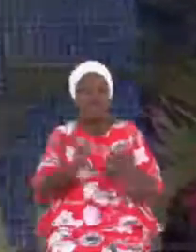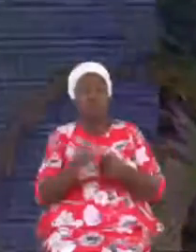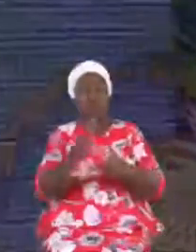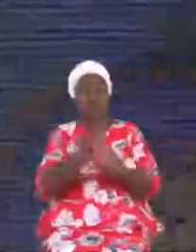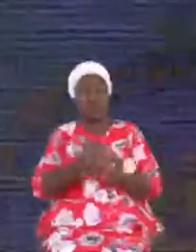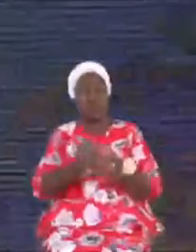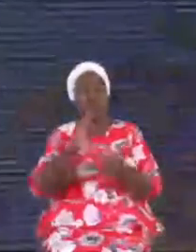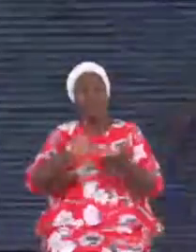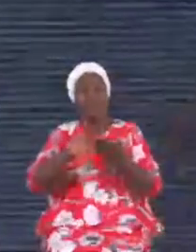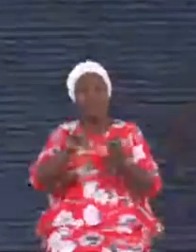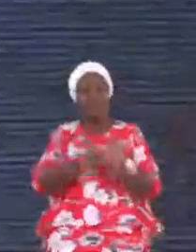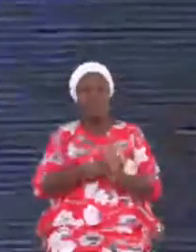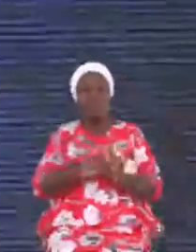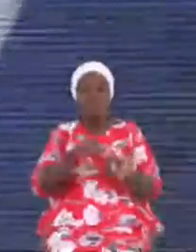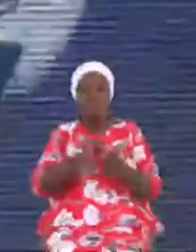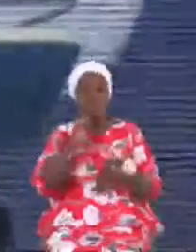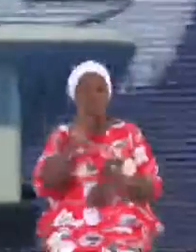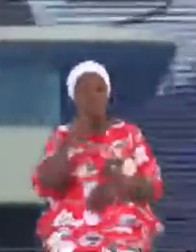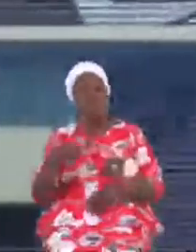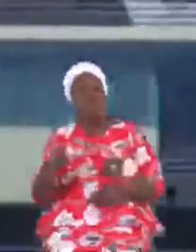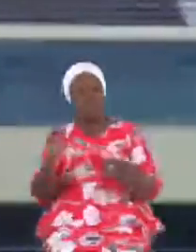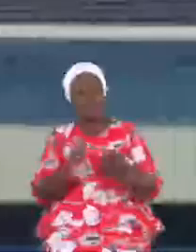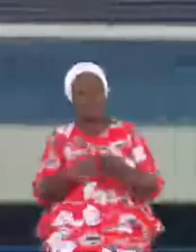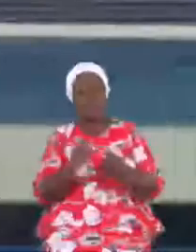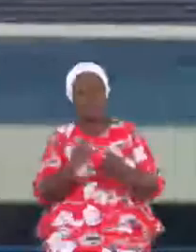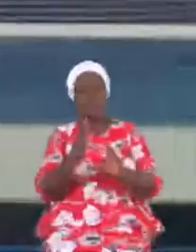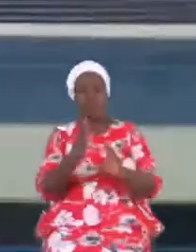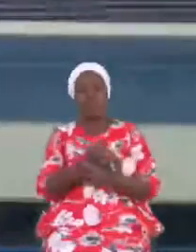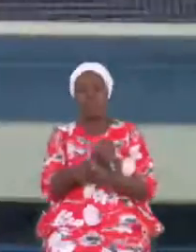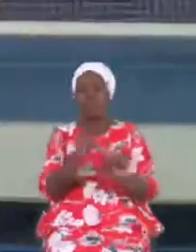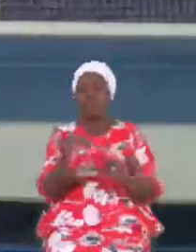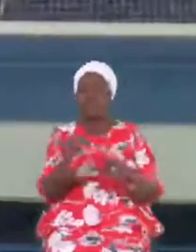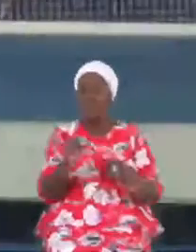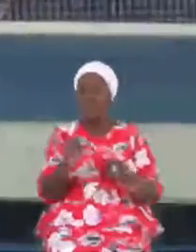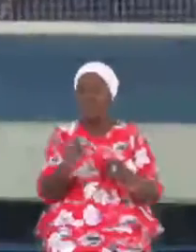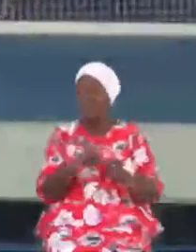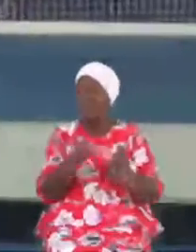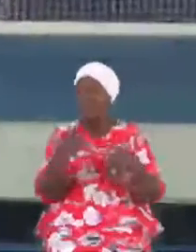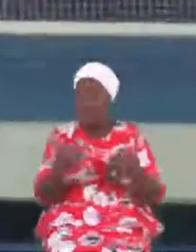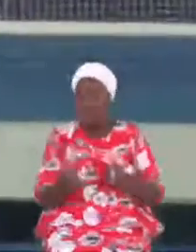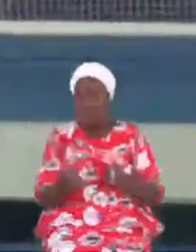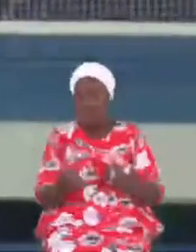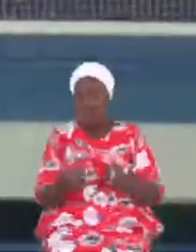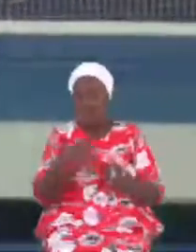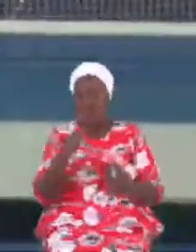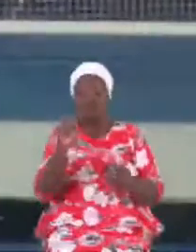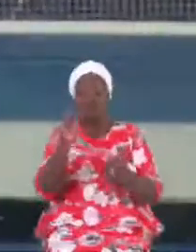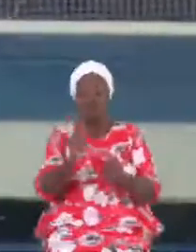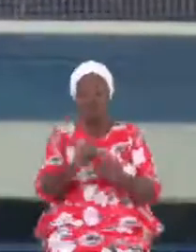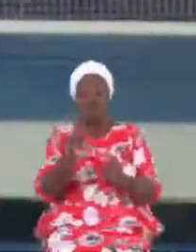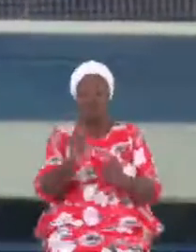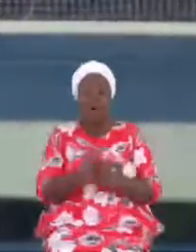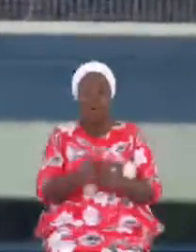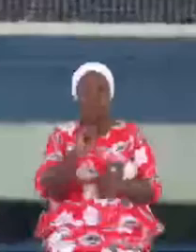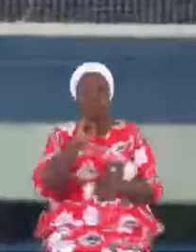le pardon. Une chose est de recevoir le salut. Mais la